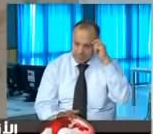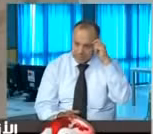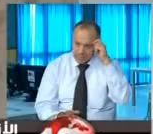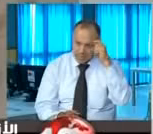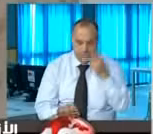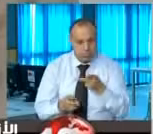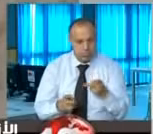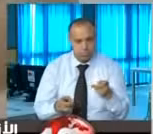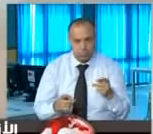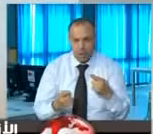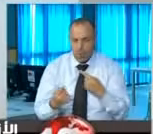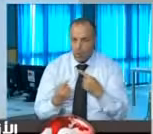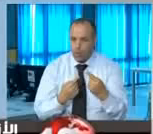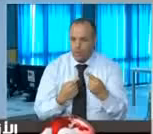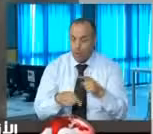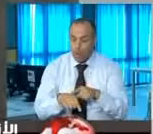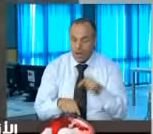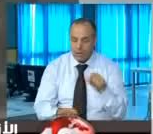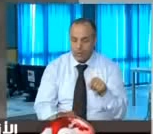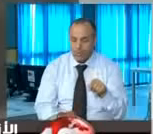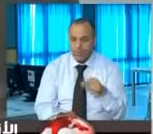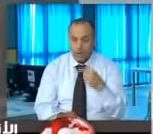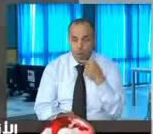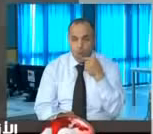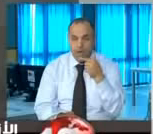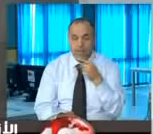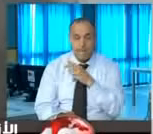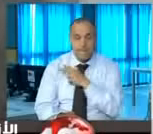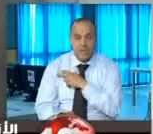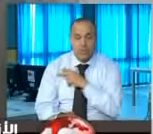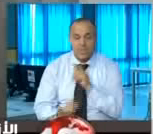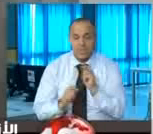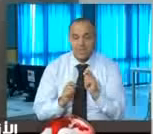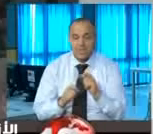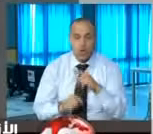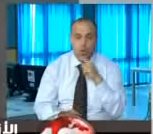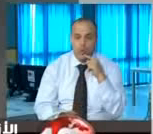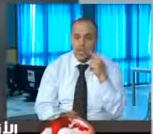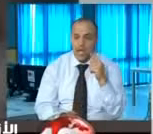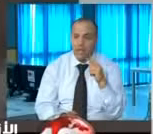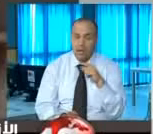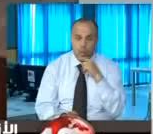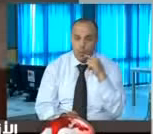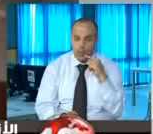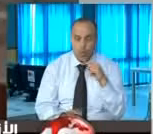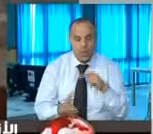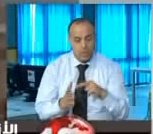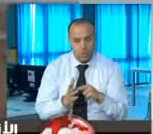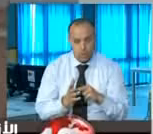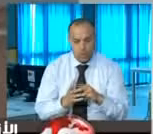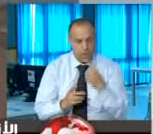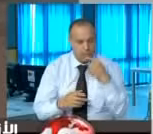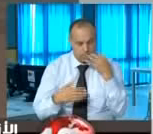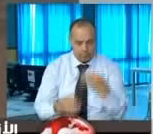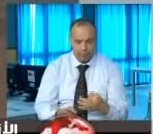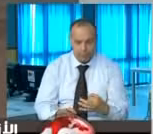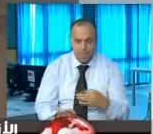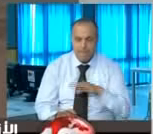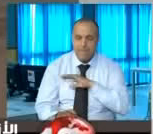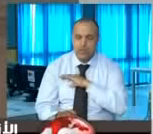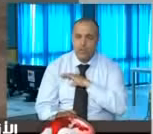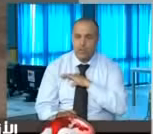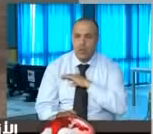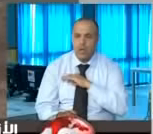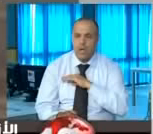مطروحة للنقاش في الوقت الحالي. وأضاف المسؤول الدبلوماسي الروسي أن موسكو ودمشق تلتزمان بمسؤوليتهما